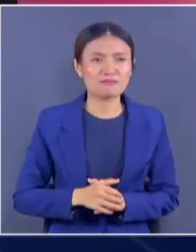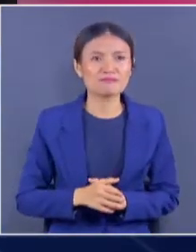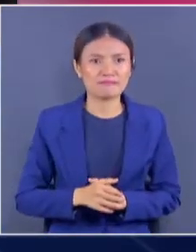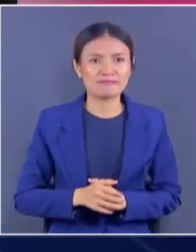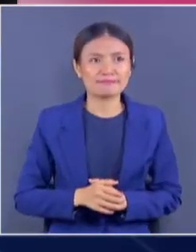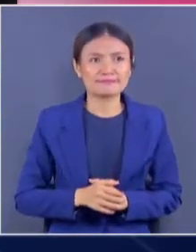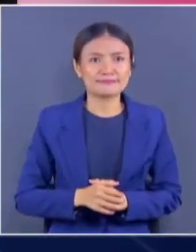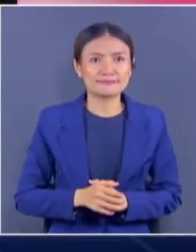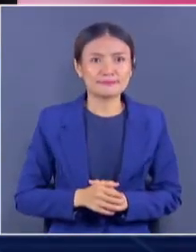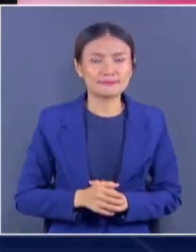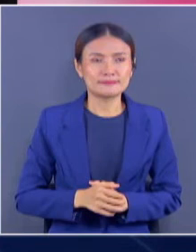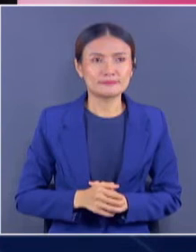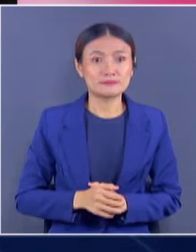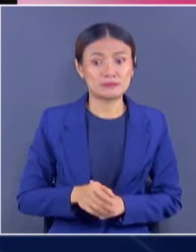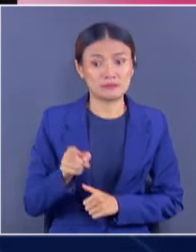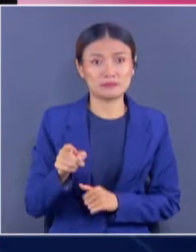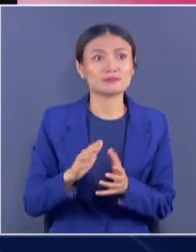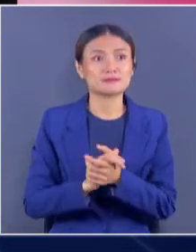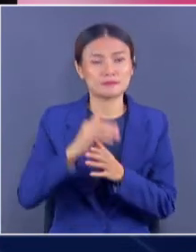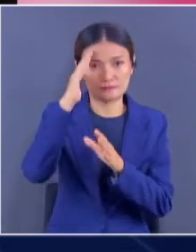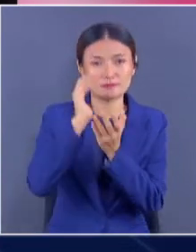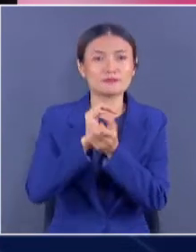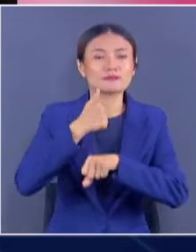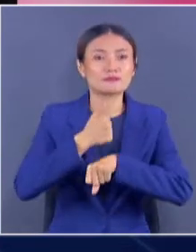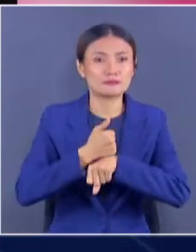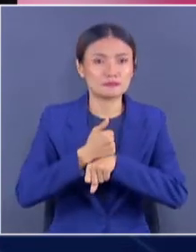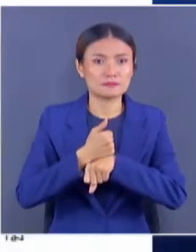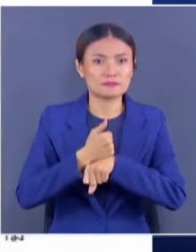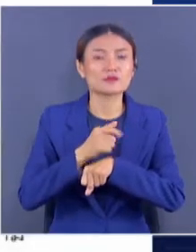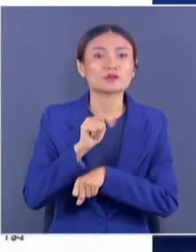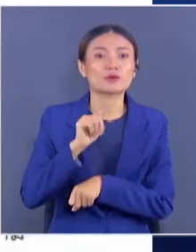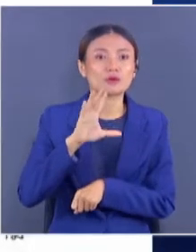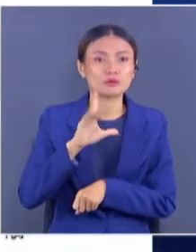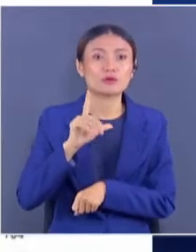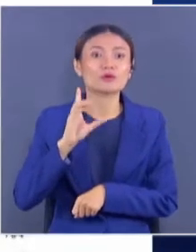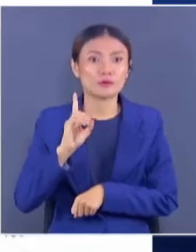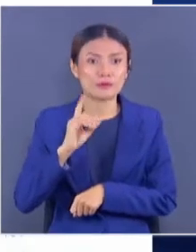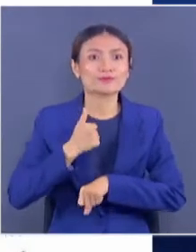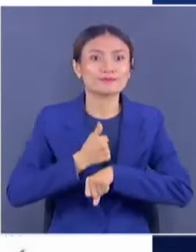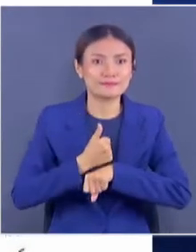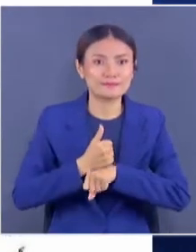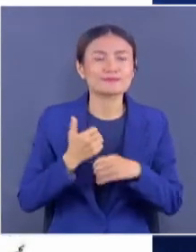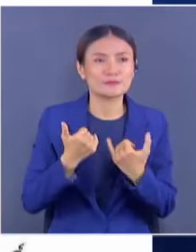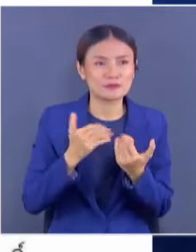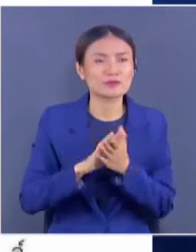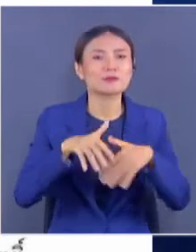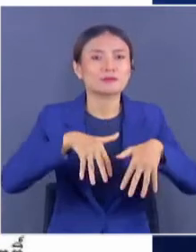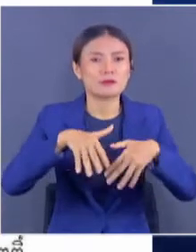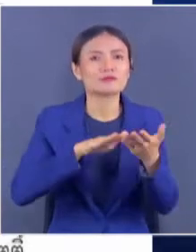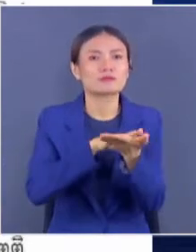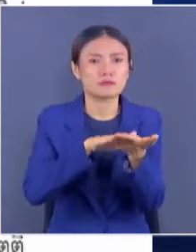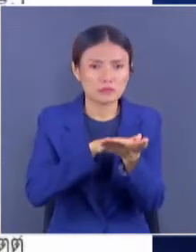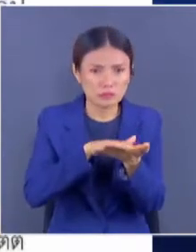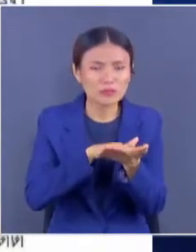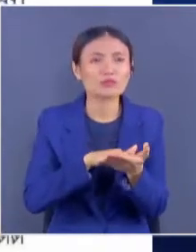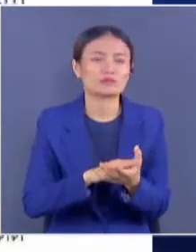ทางพลตำรวจโทณัฐสิงห์อุดมผู้บัญชาการตำรวจตระเวนชายแดนครับท่านได้ขอโทษพี่น้องประชาชน